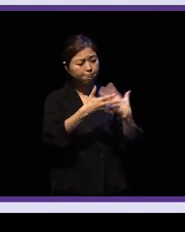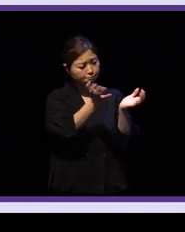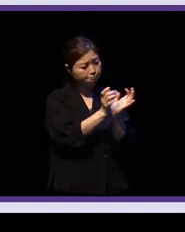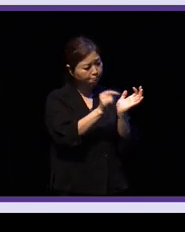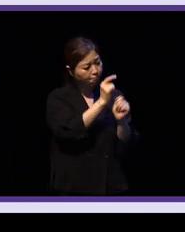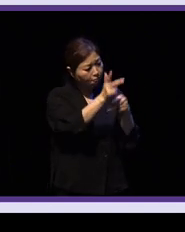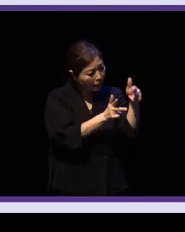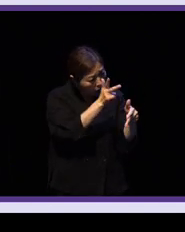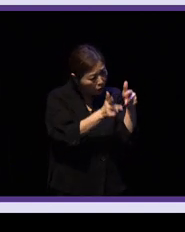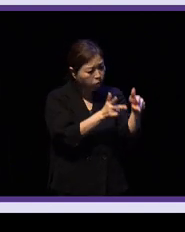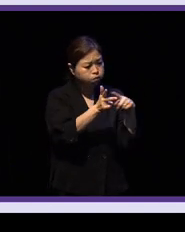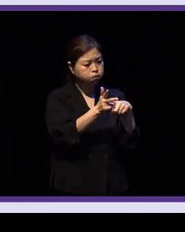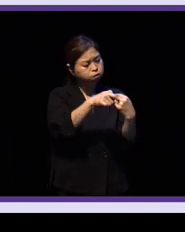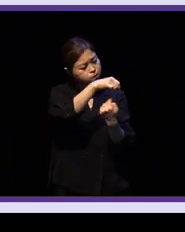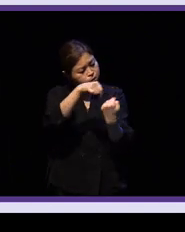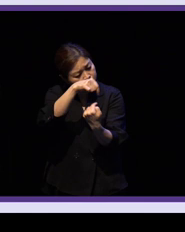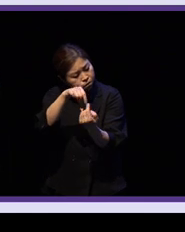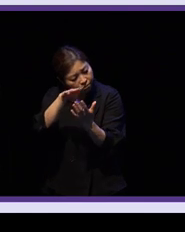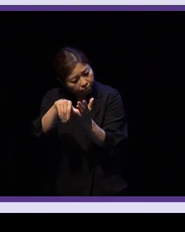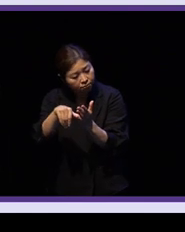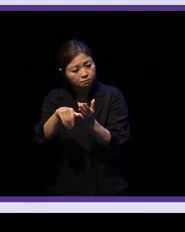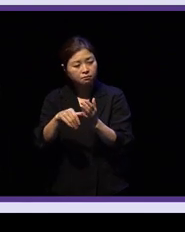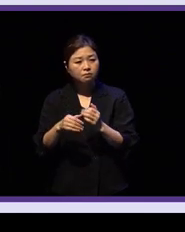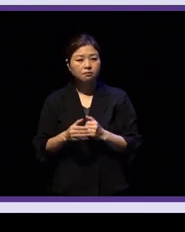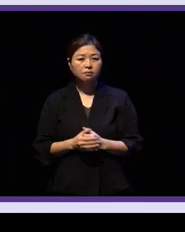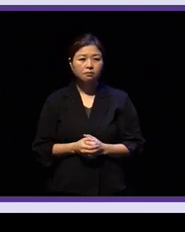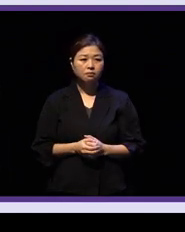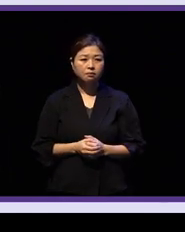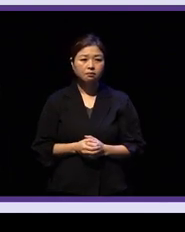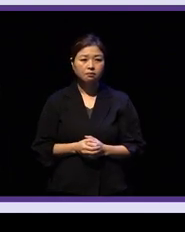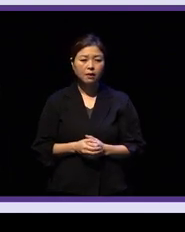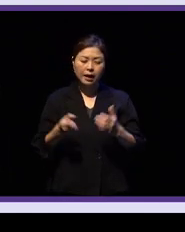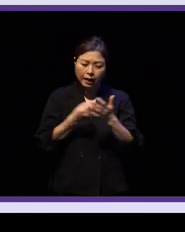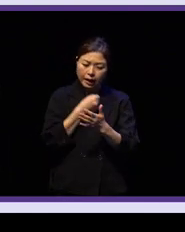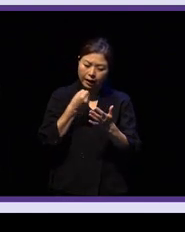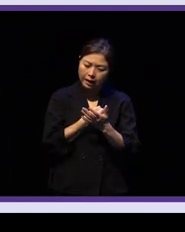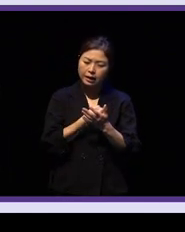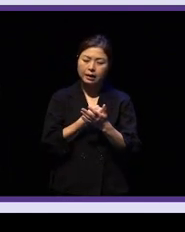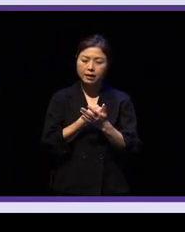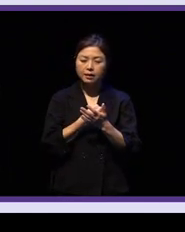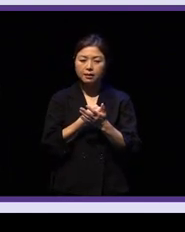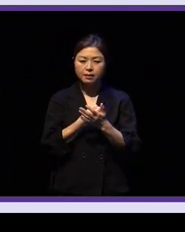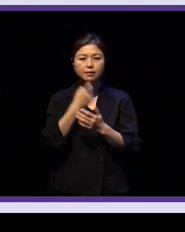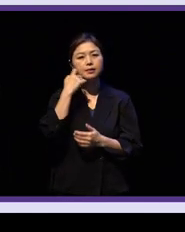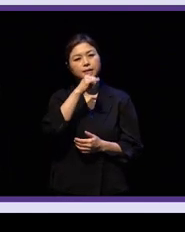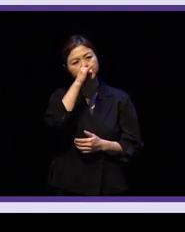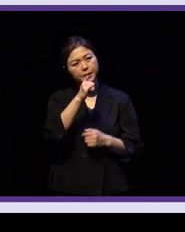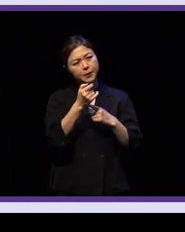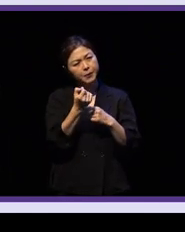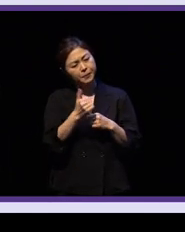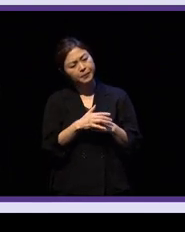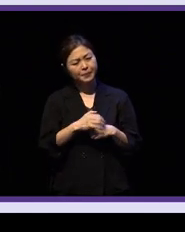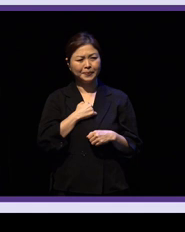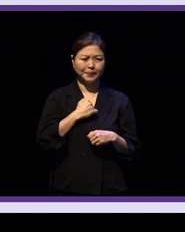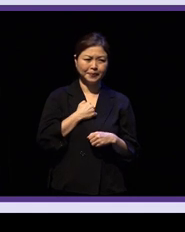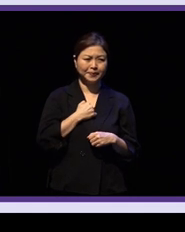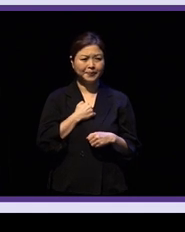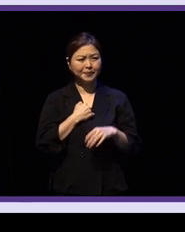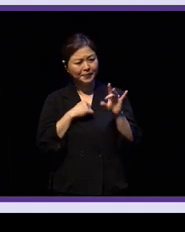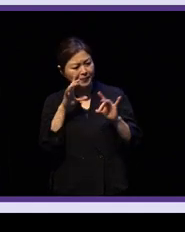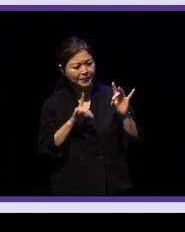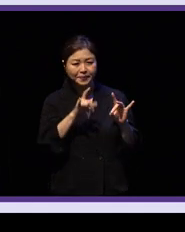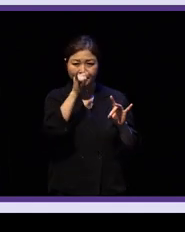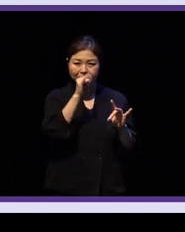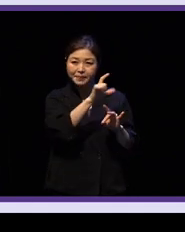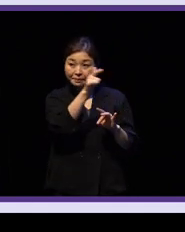단체가 사업을 현장에서 운영하면서 여러가지 좀 그 아쉽거나 좀 가려웠던 갈증을 느꼈던 그런 좀